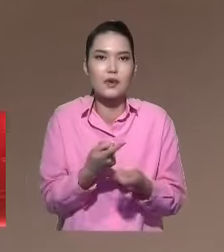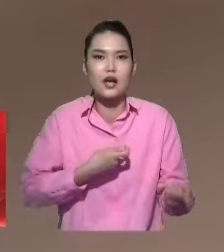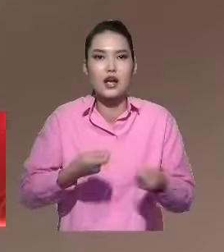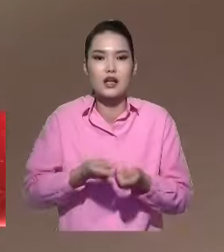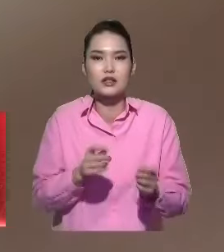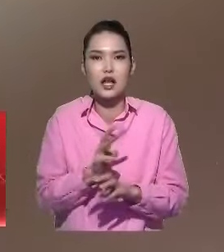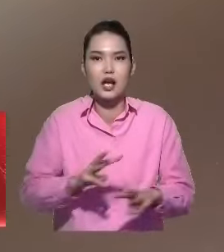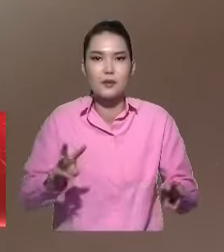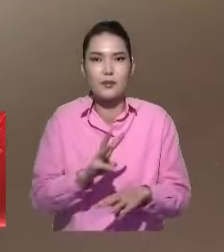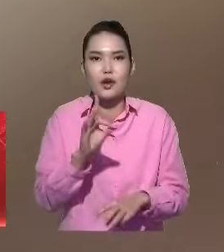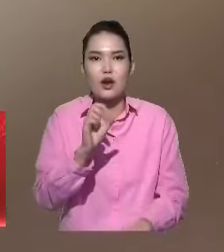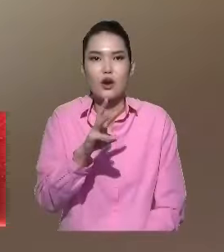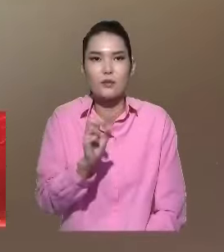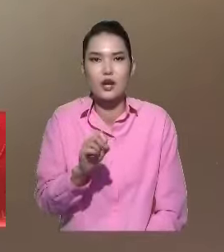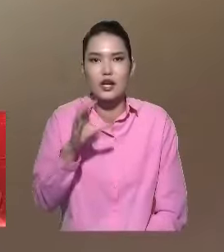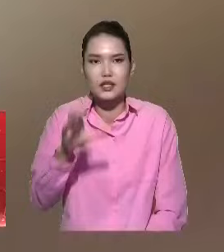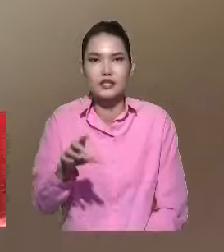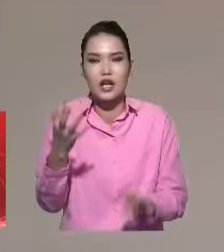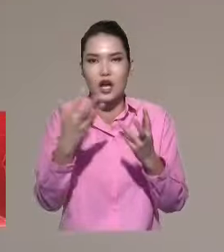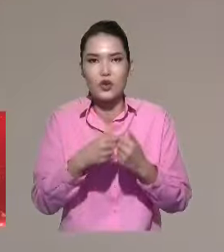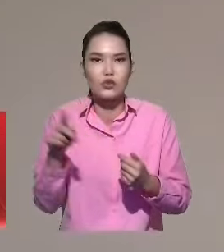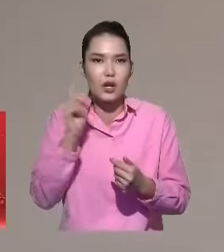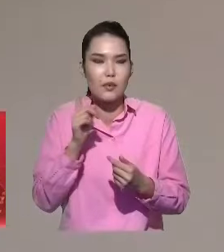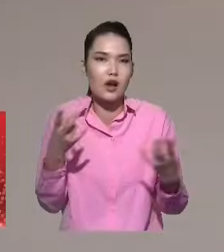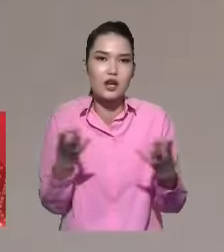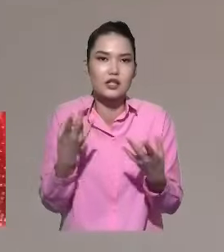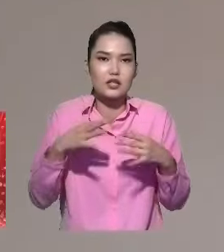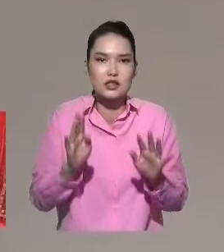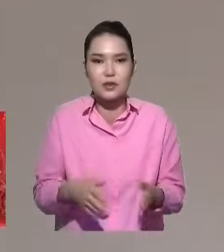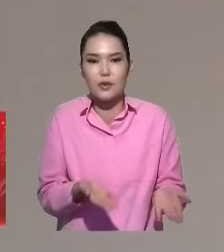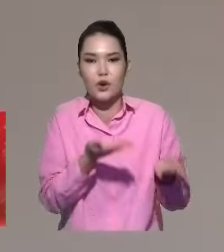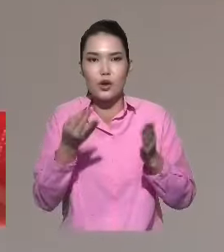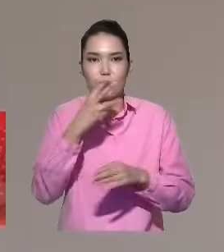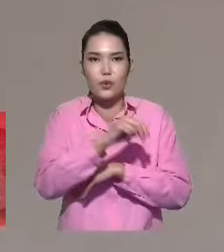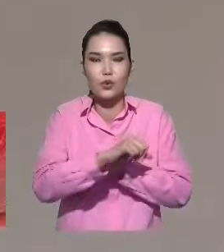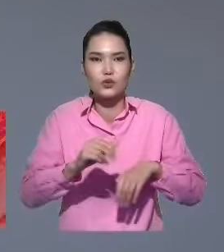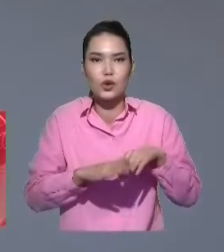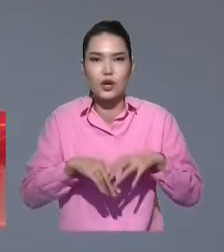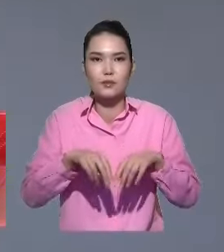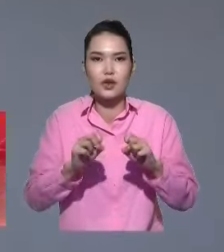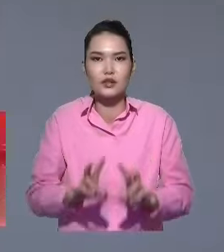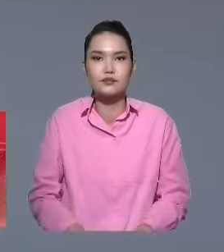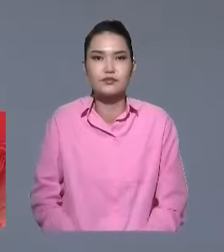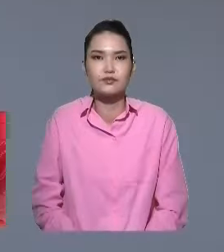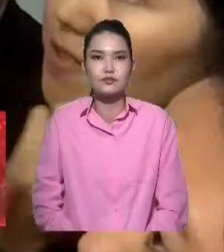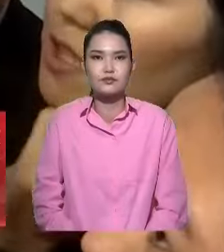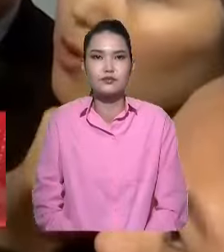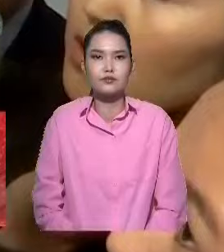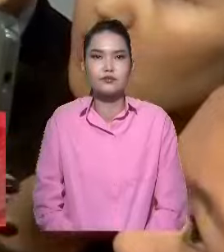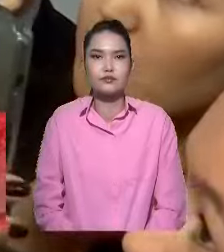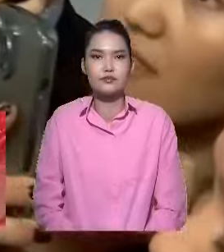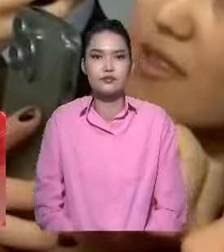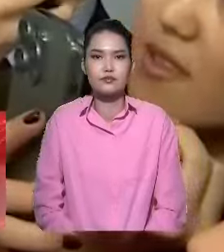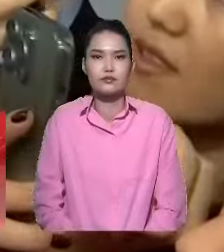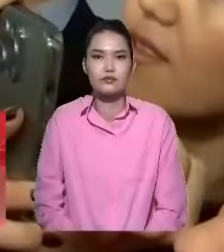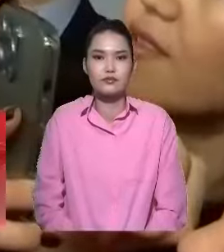заместитель премьер-министра Роман Скляр. Также считает, что пока нет необходимости в привлечении зарубежных специалистов. В